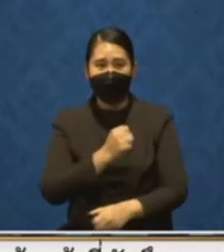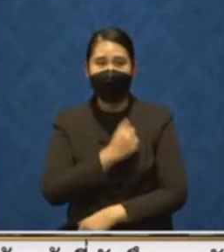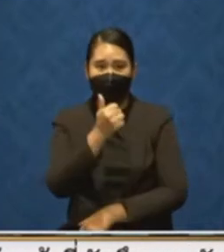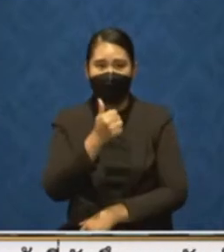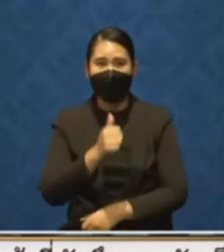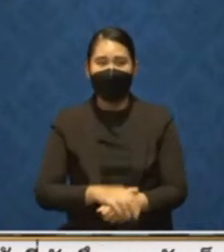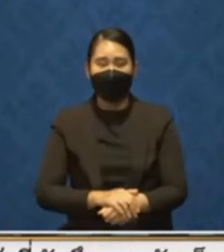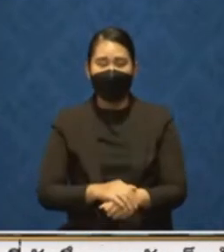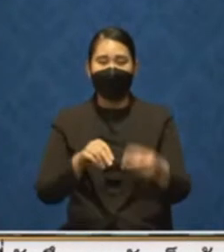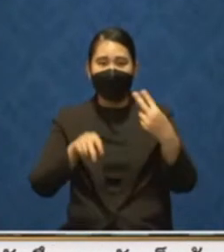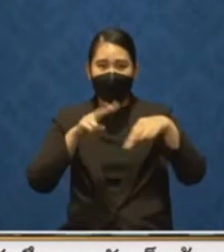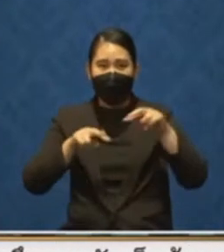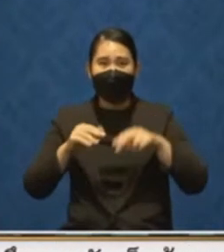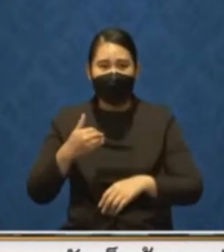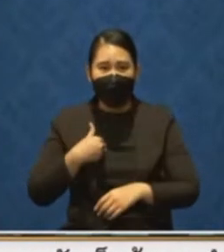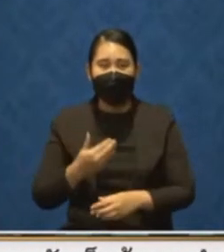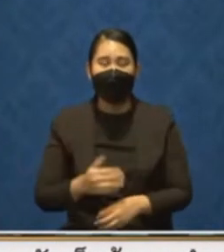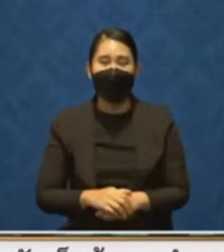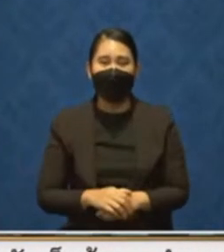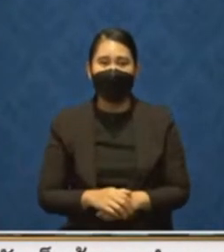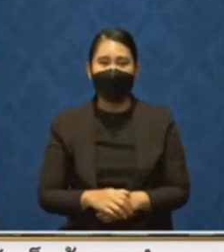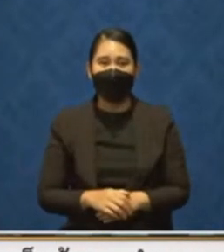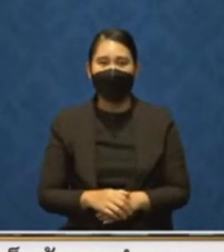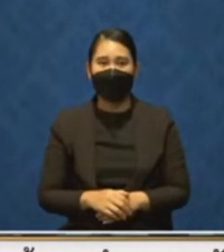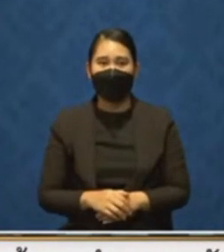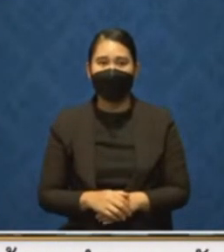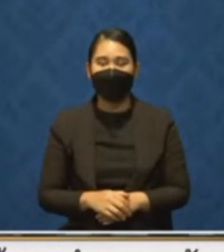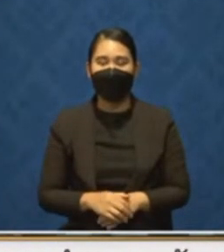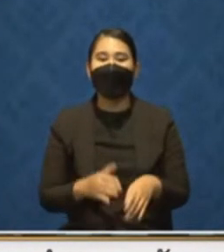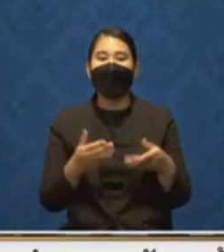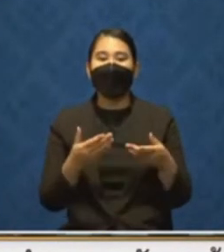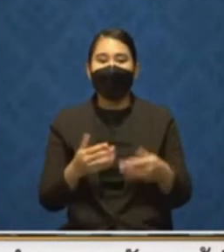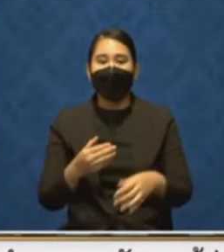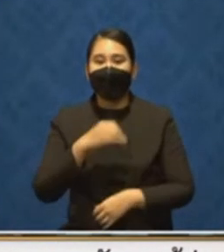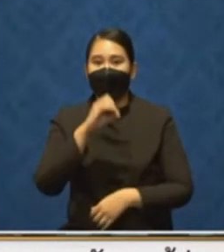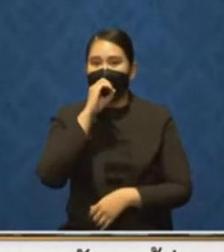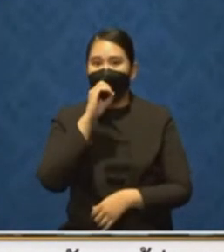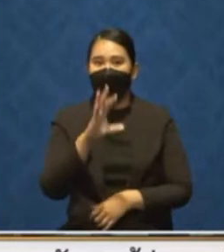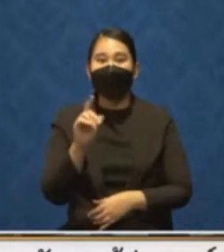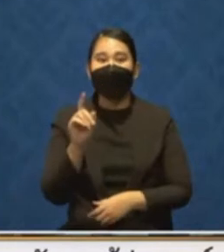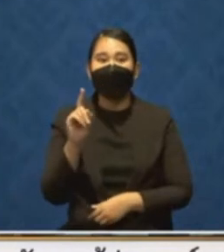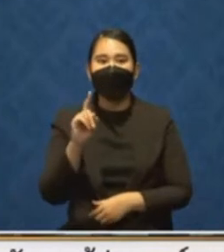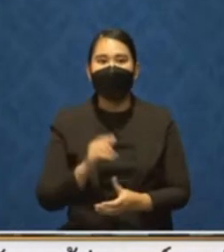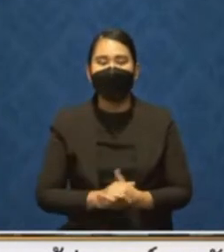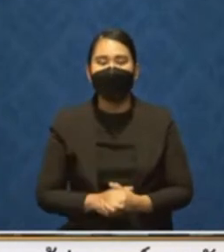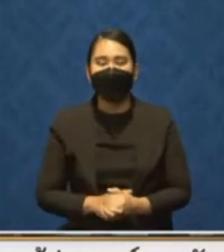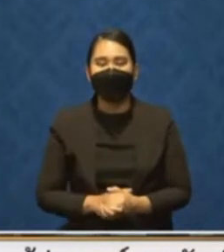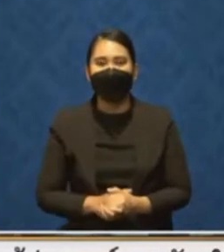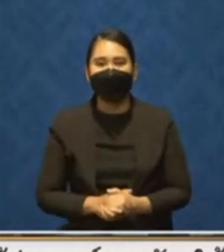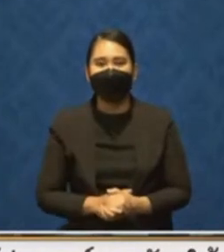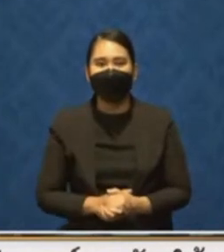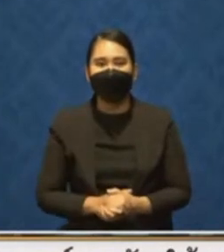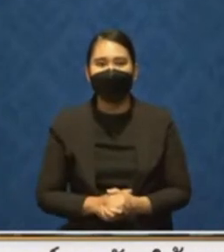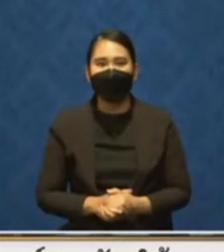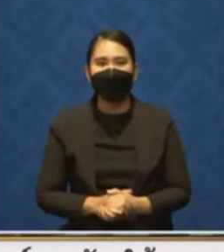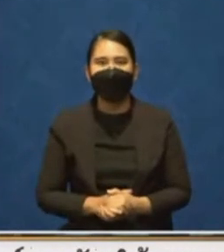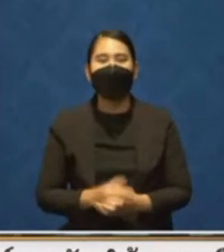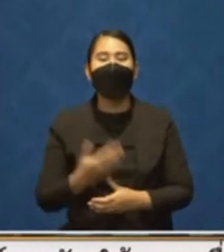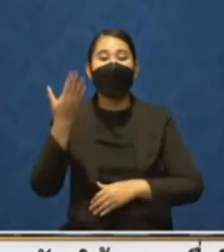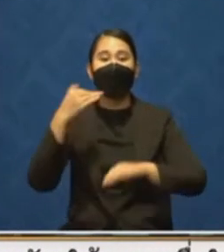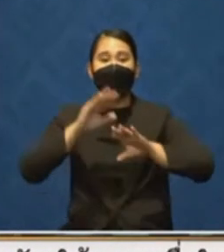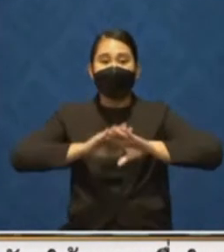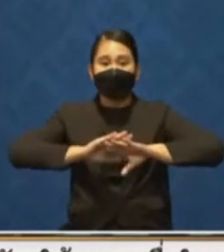กันแบบนี้แล้วเรื่องใหญ่มันจะไหวเหรอครับผมจะบอกท่านประธานอย่างนี้ครับว่าจะดูนะฮะเดินยกเลิกไปแล้ว